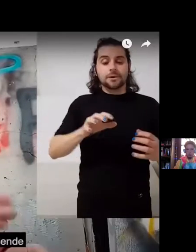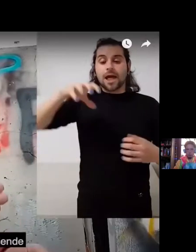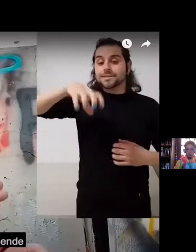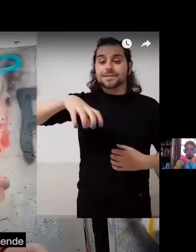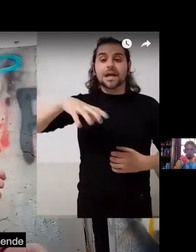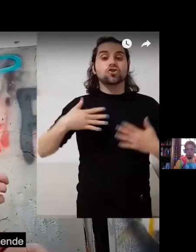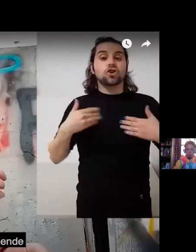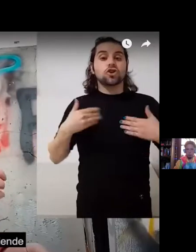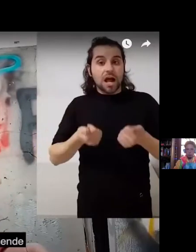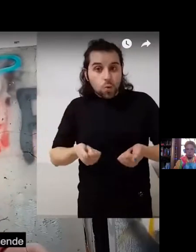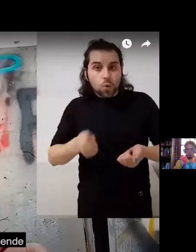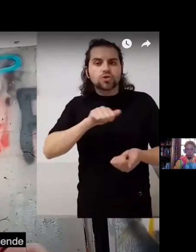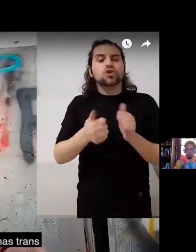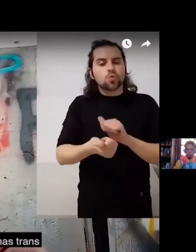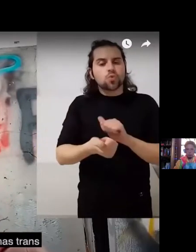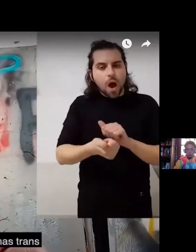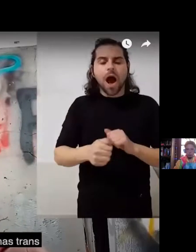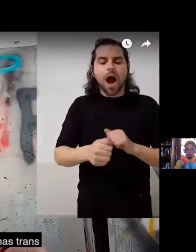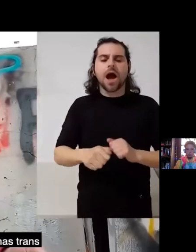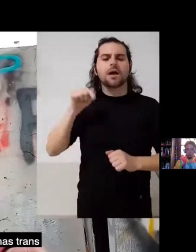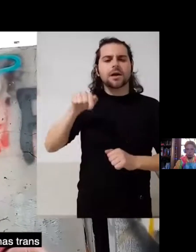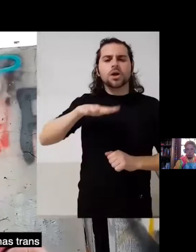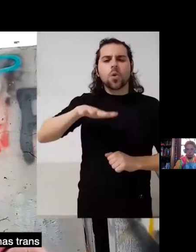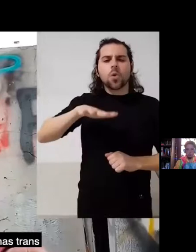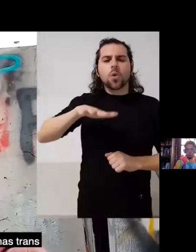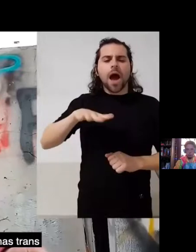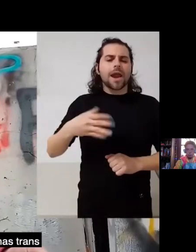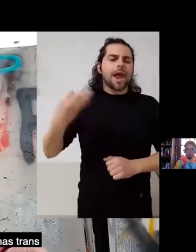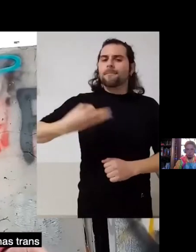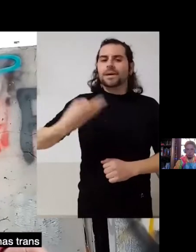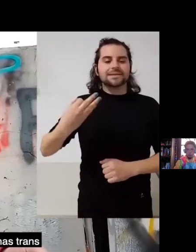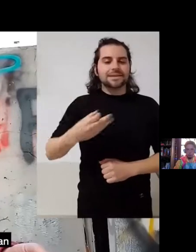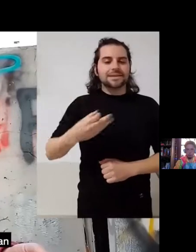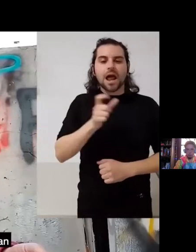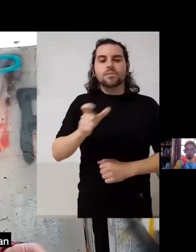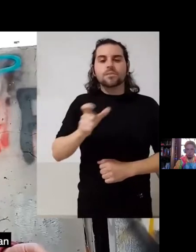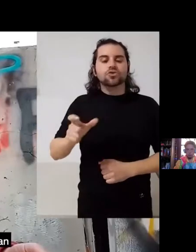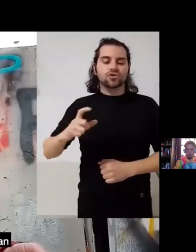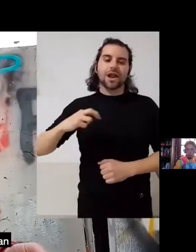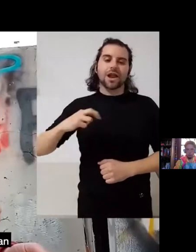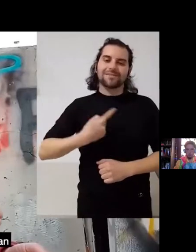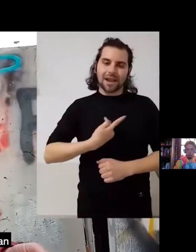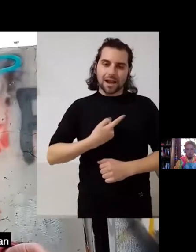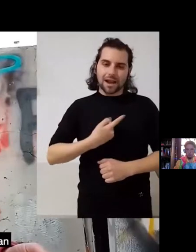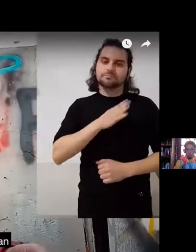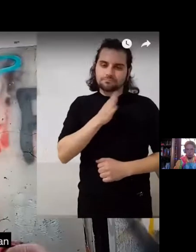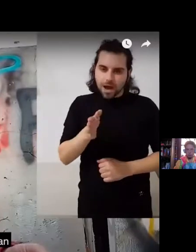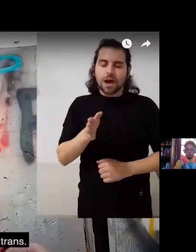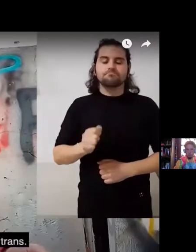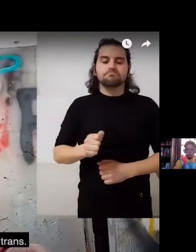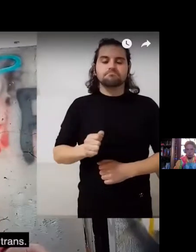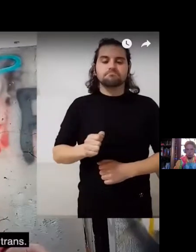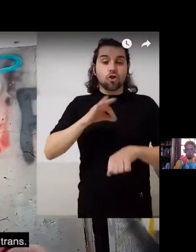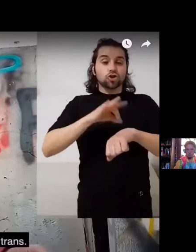espace de santé sexuelle depuis le système de santé. On le comprend spécialement conçu pour